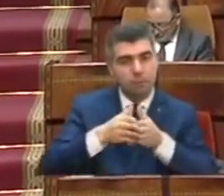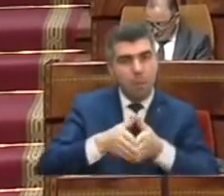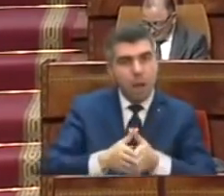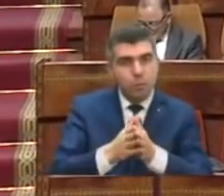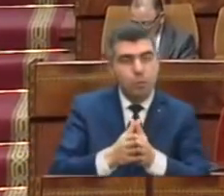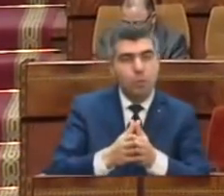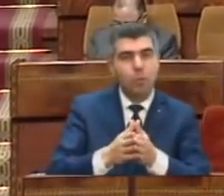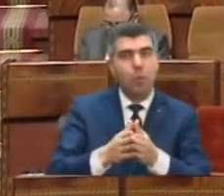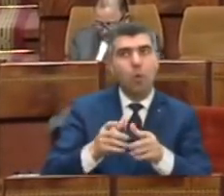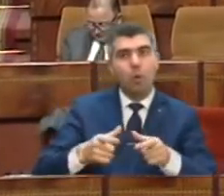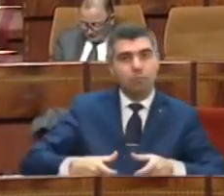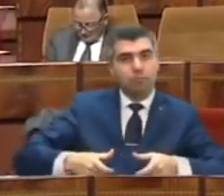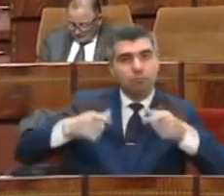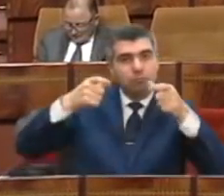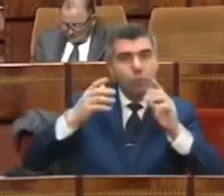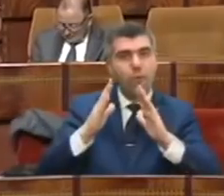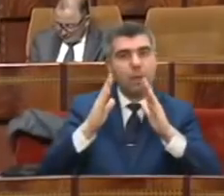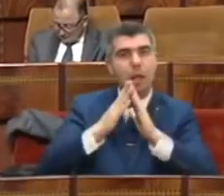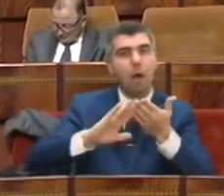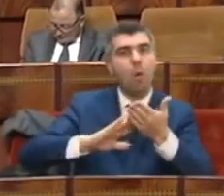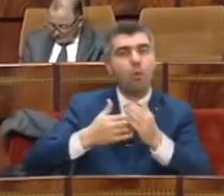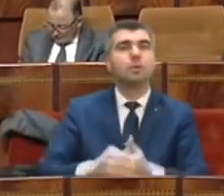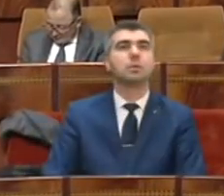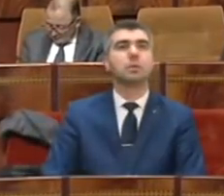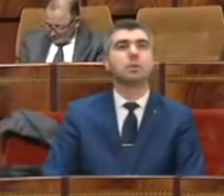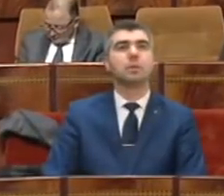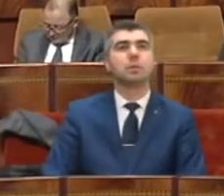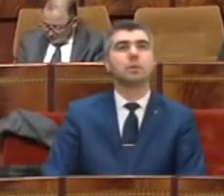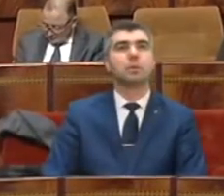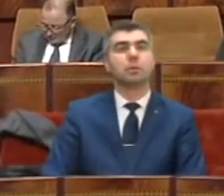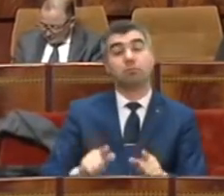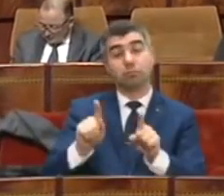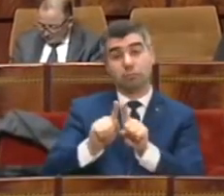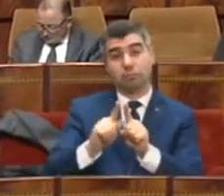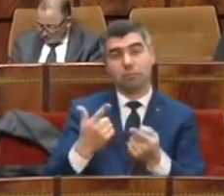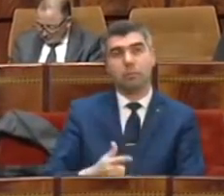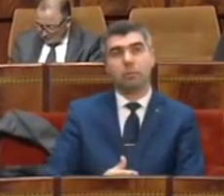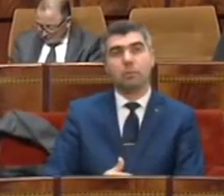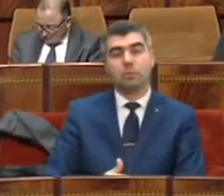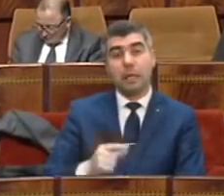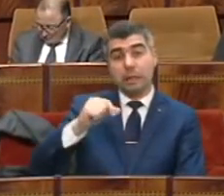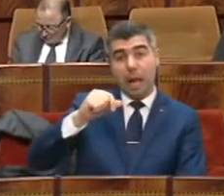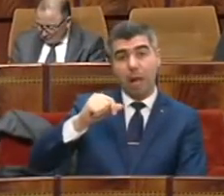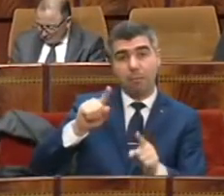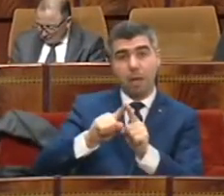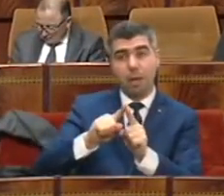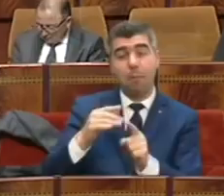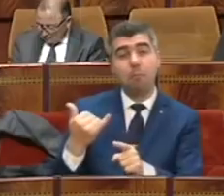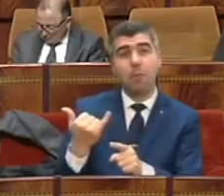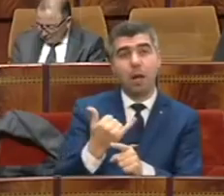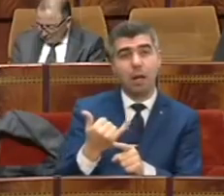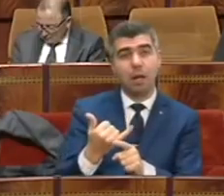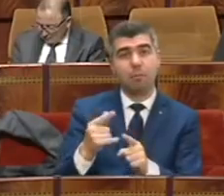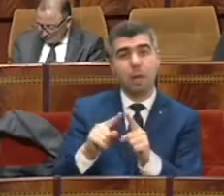وديال العماره وديال الدار. السيد الوزير، هذا القطاع من نهار خرج في الجريده